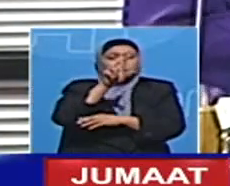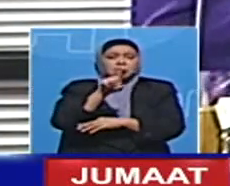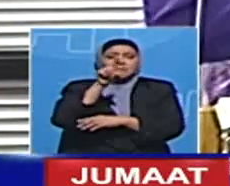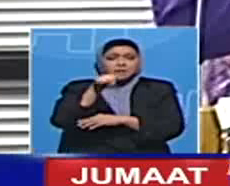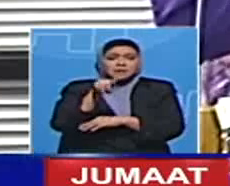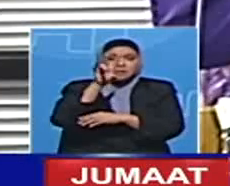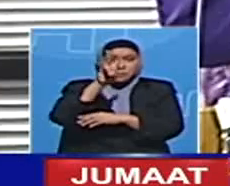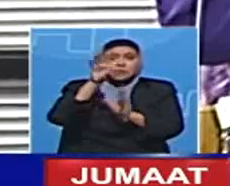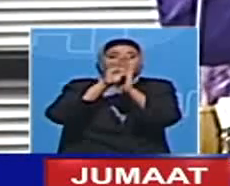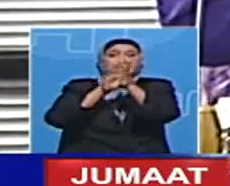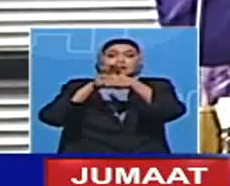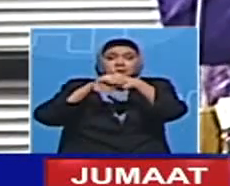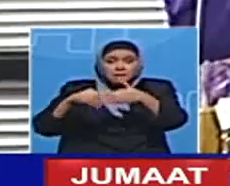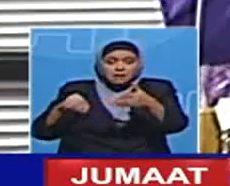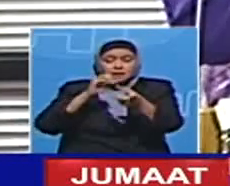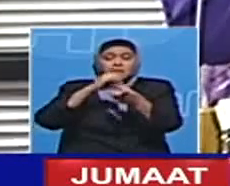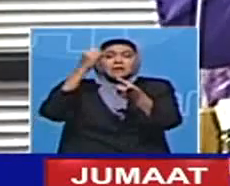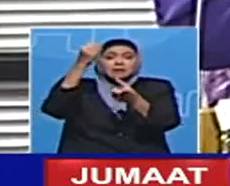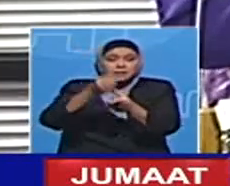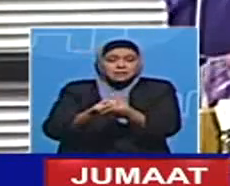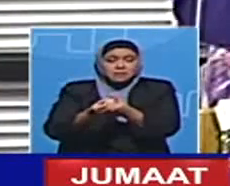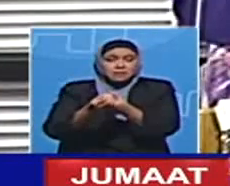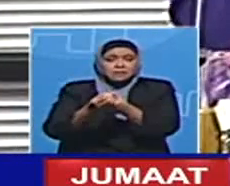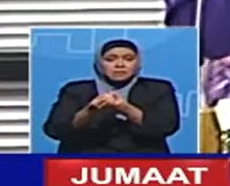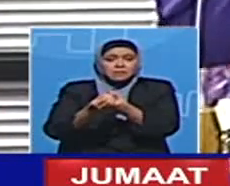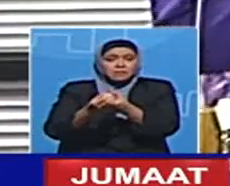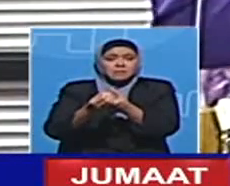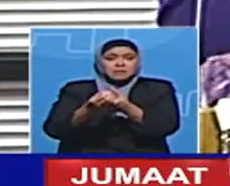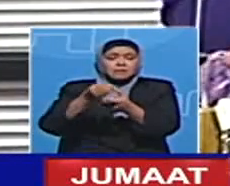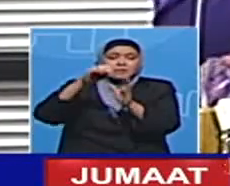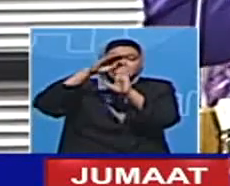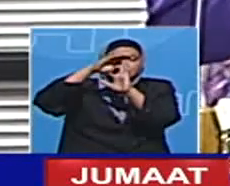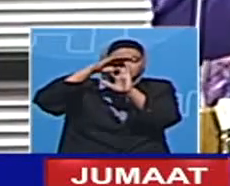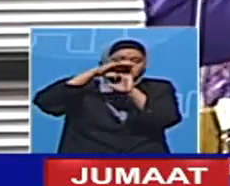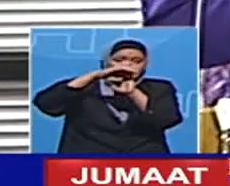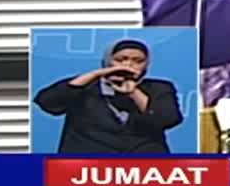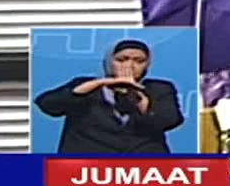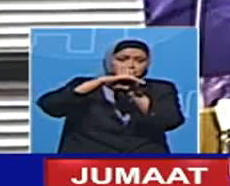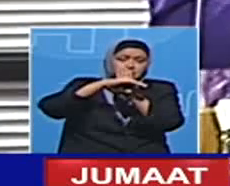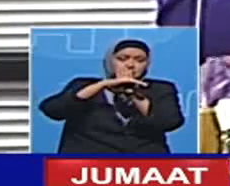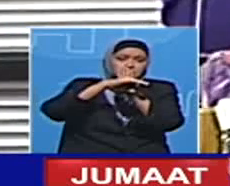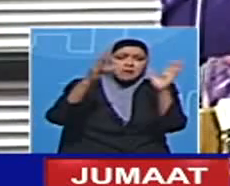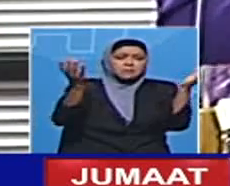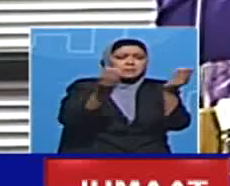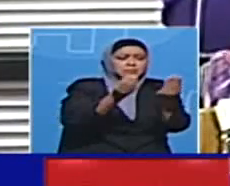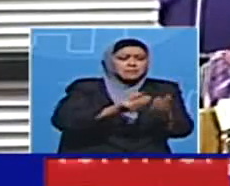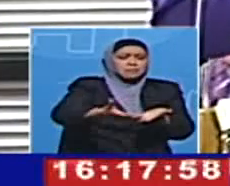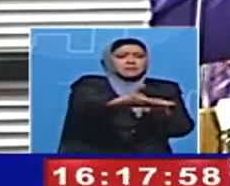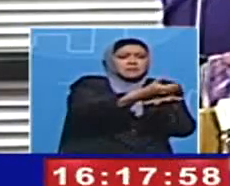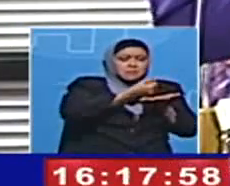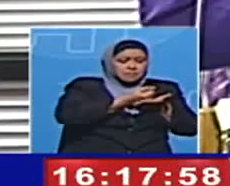bilion atau atau Tuan dipertua penyusutan dan pendapatan kerajaan